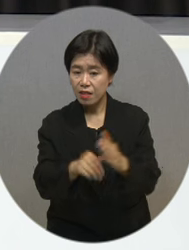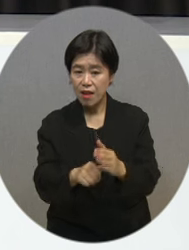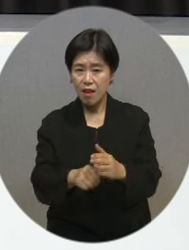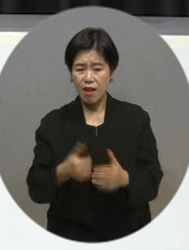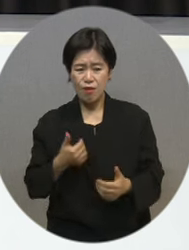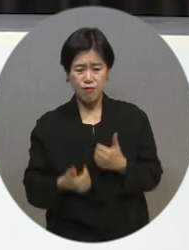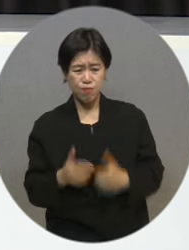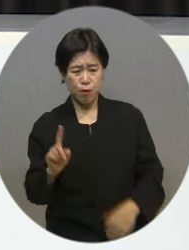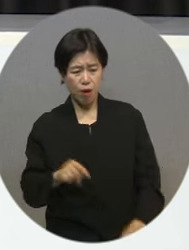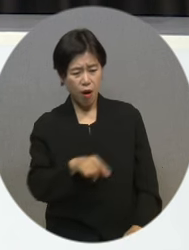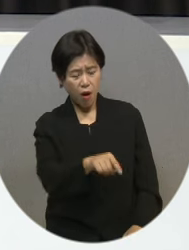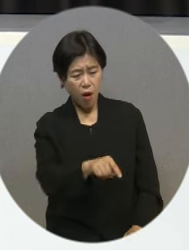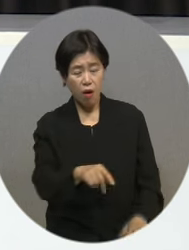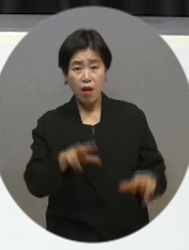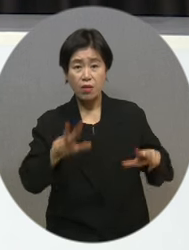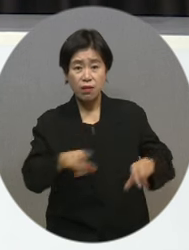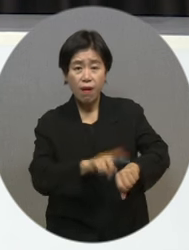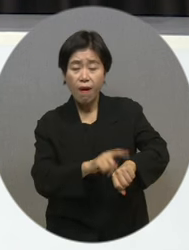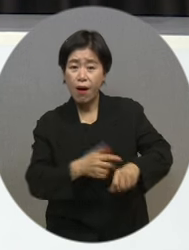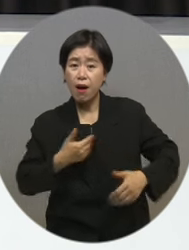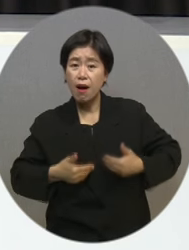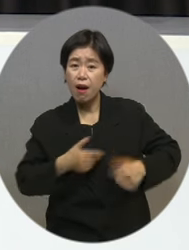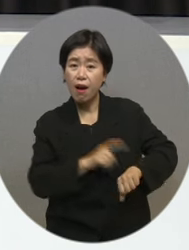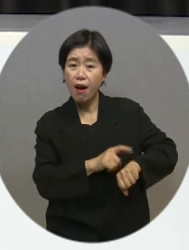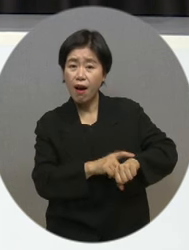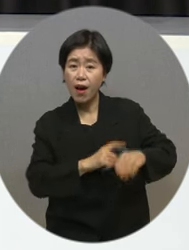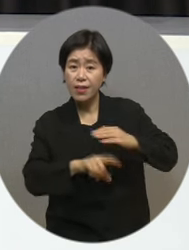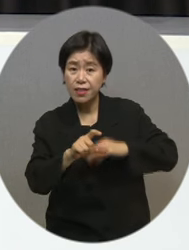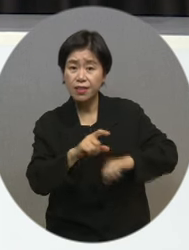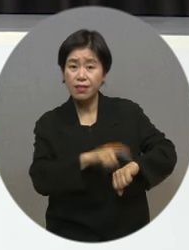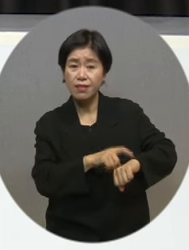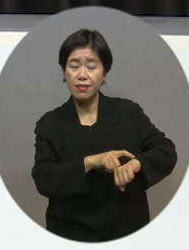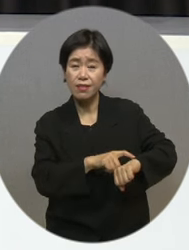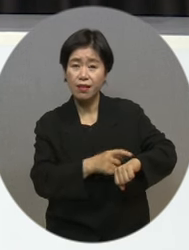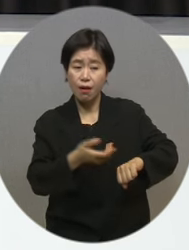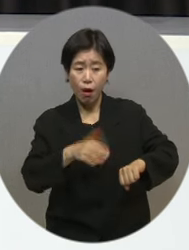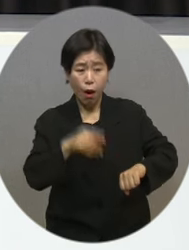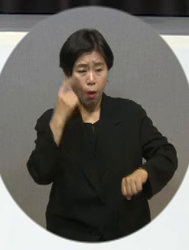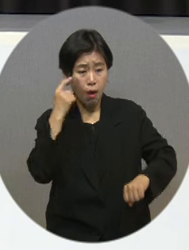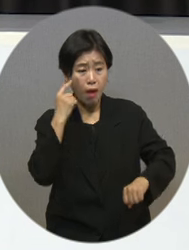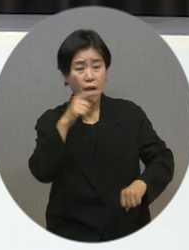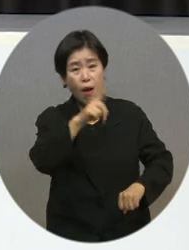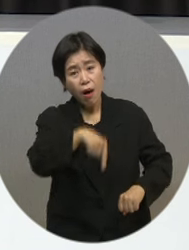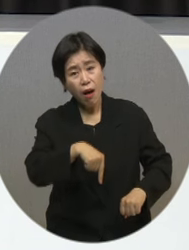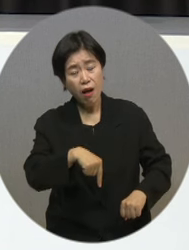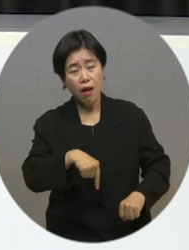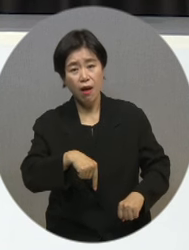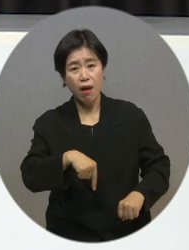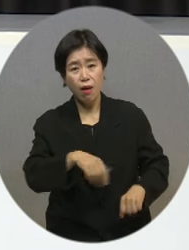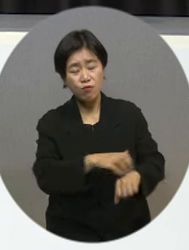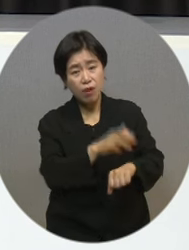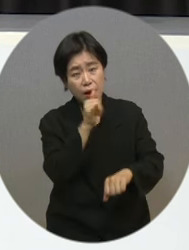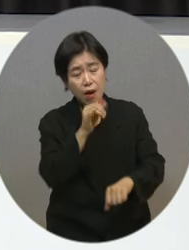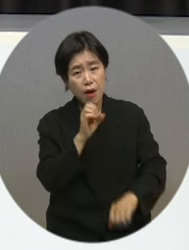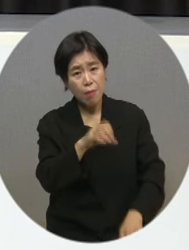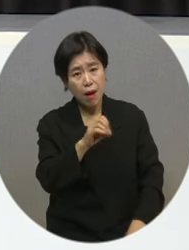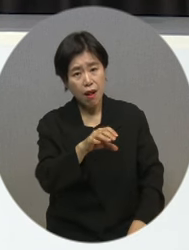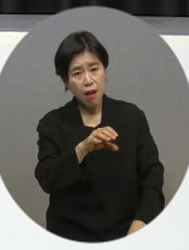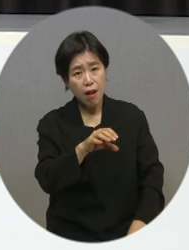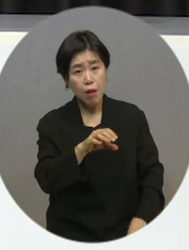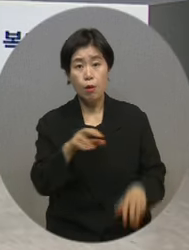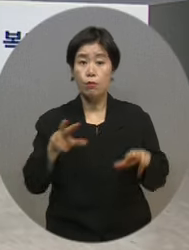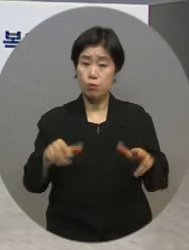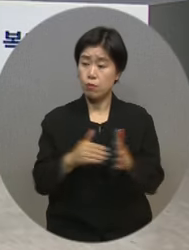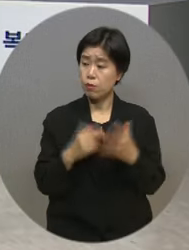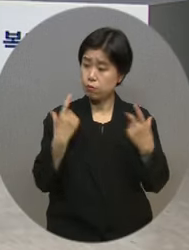불편하게 하시냐, 이렇게 말을 해도 그렇게 이상하지 않는, 이런 정도의 상황인